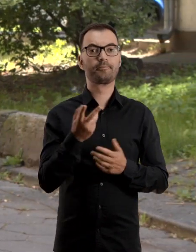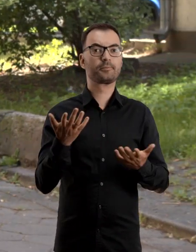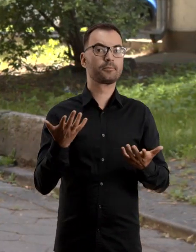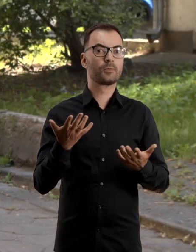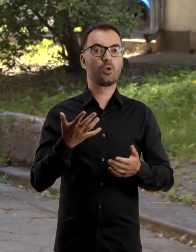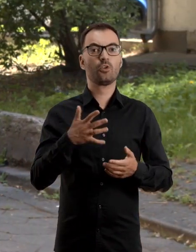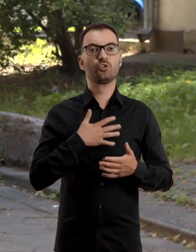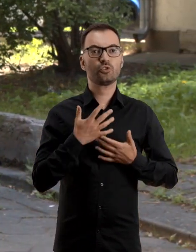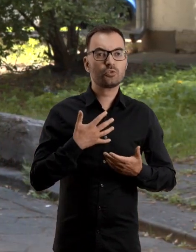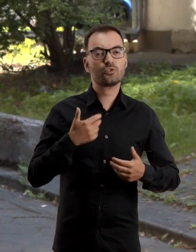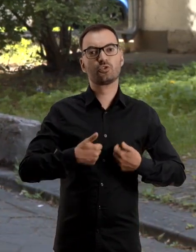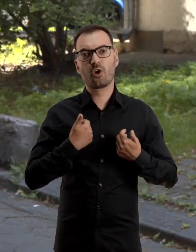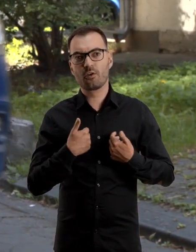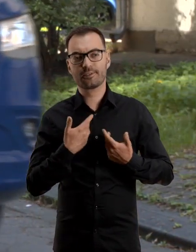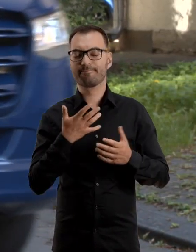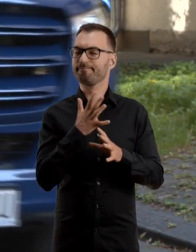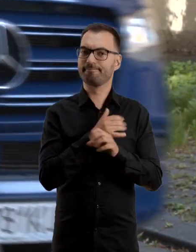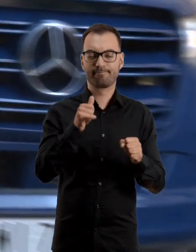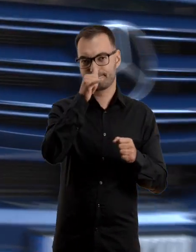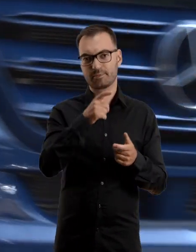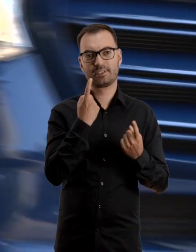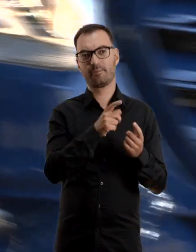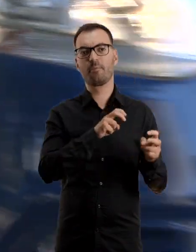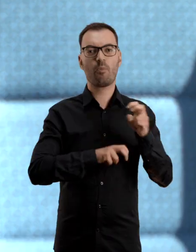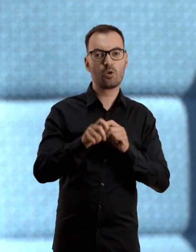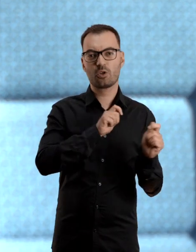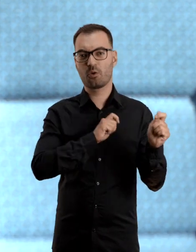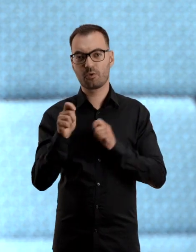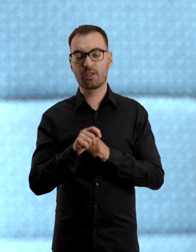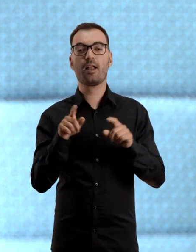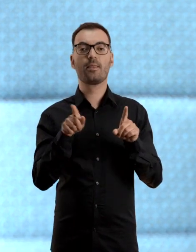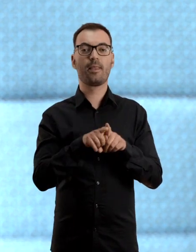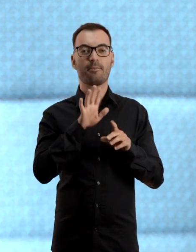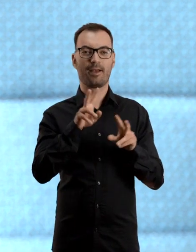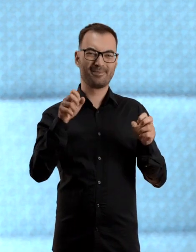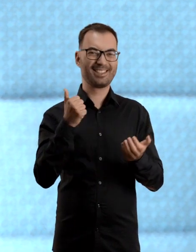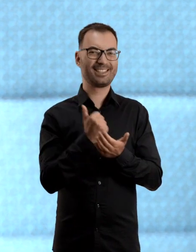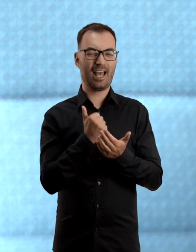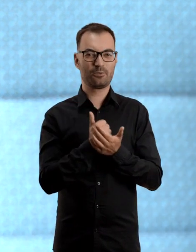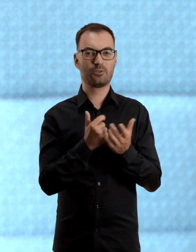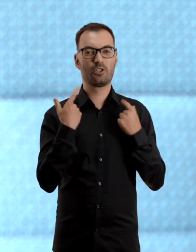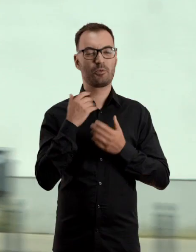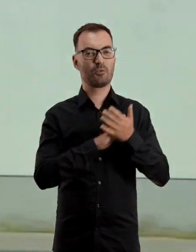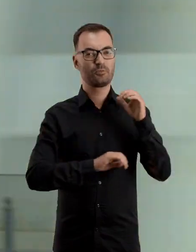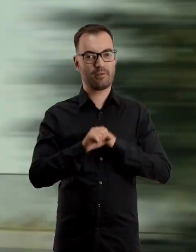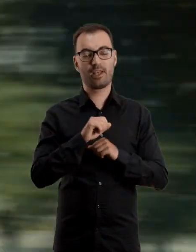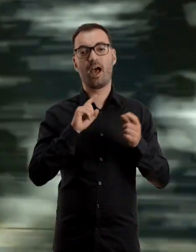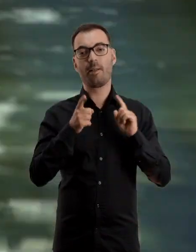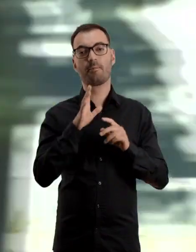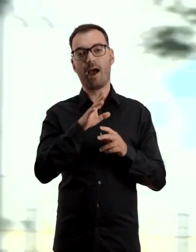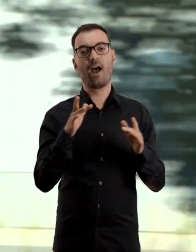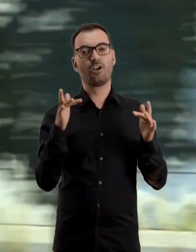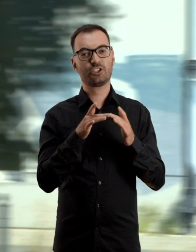utrudnia lub uniemożliwia przemieszczanie się i które posiadają status osoby z niepełnosprawnością lub diagnozę w